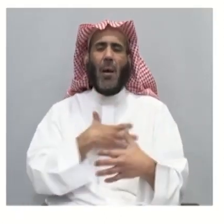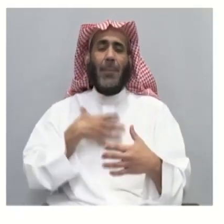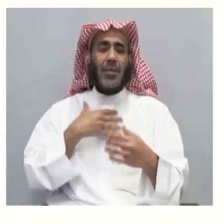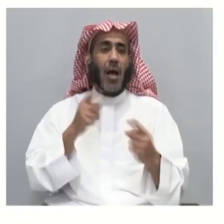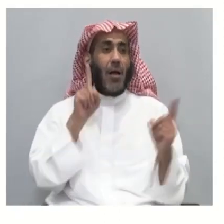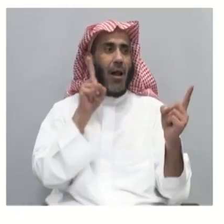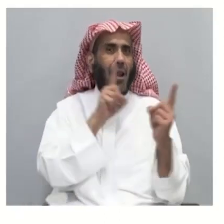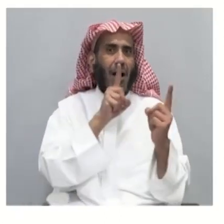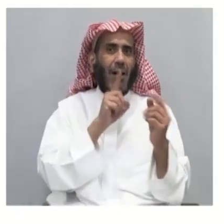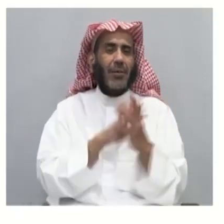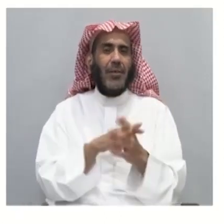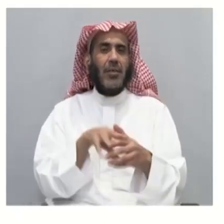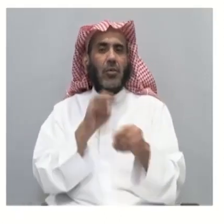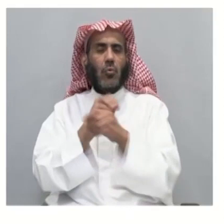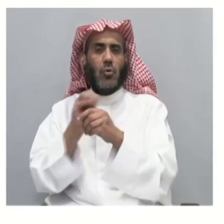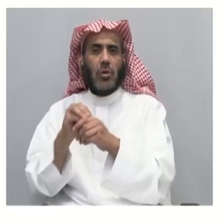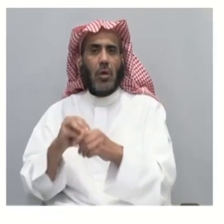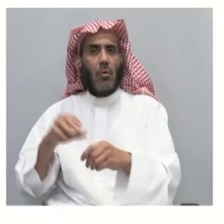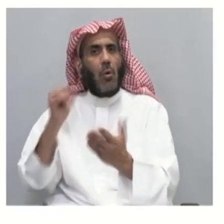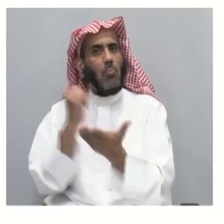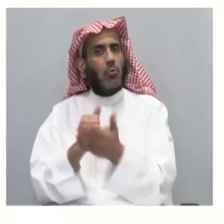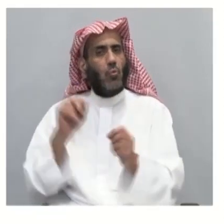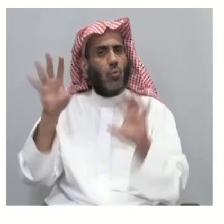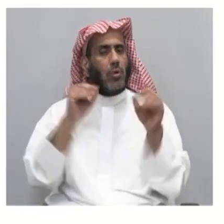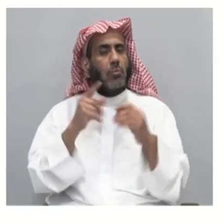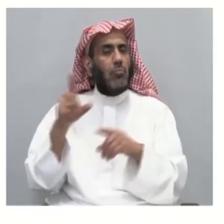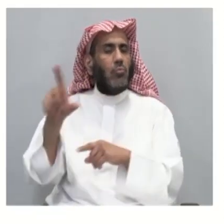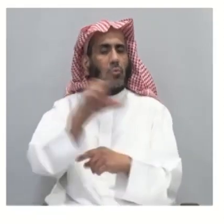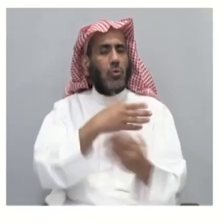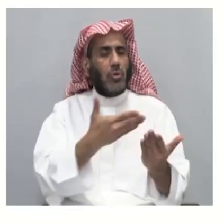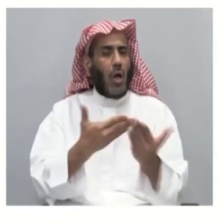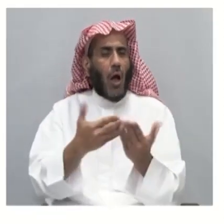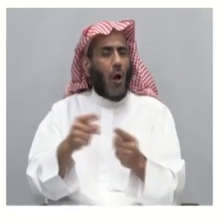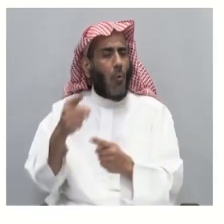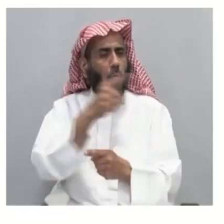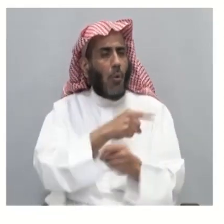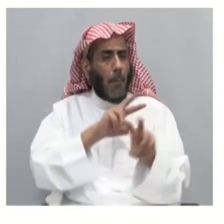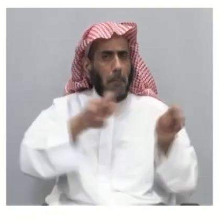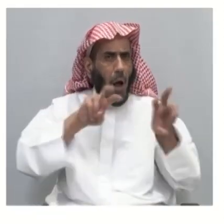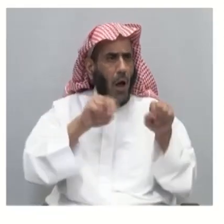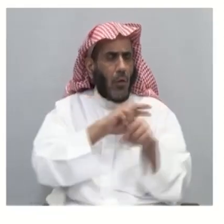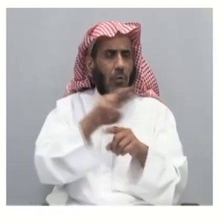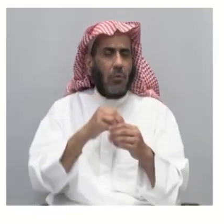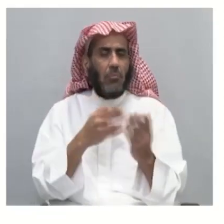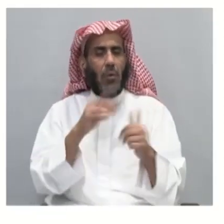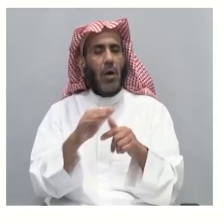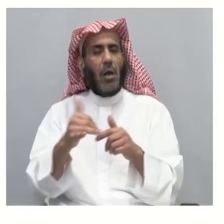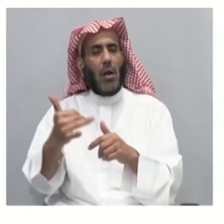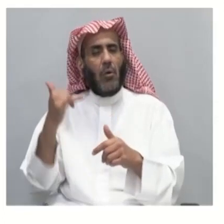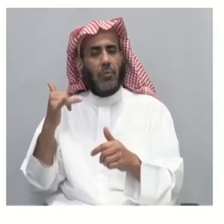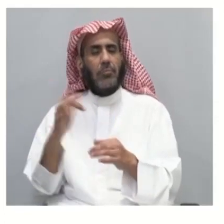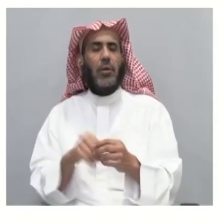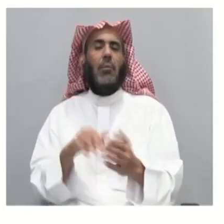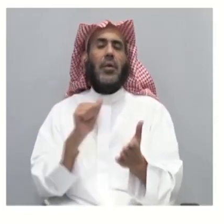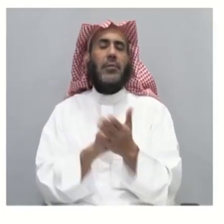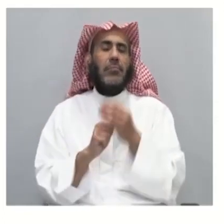اللقاء توصيات الجهات المختصه التي ساعدت في البحث عن هذا المفقود ثم العوده بعد ذلك